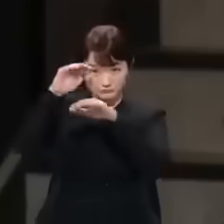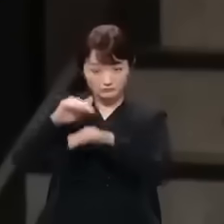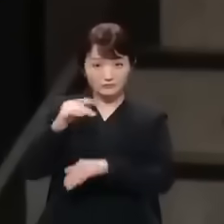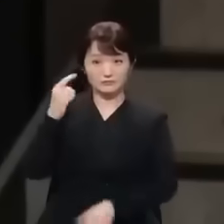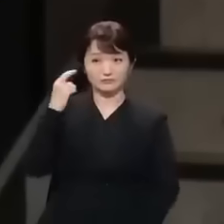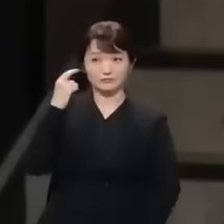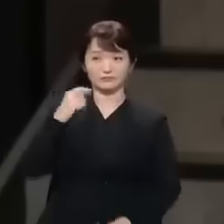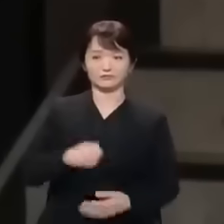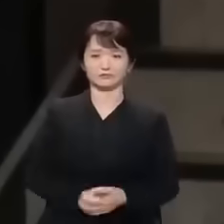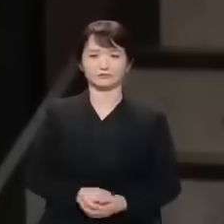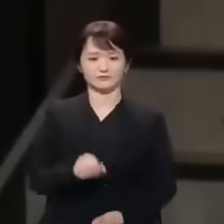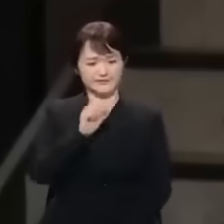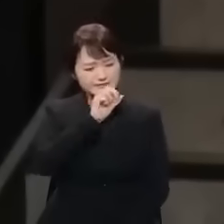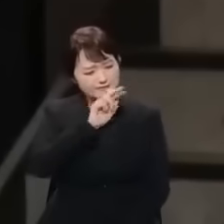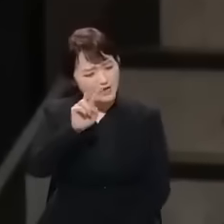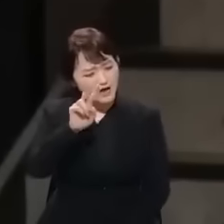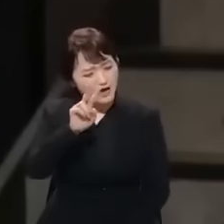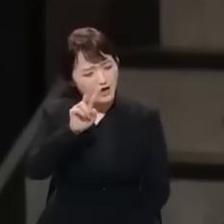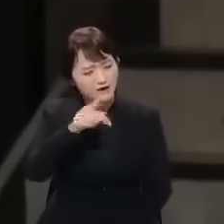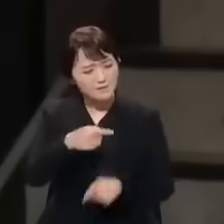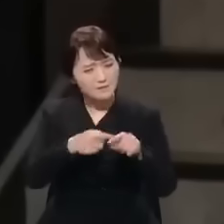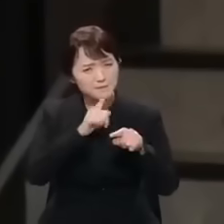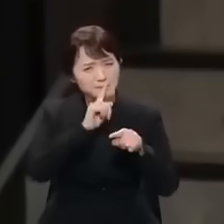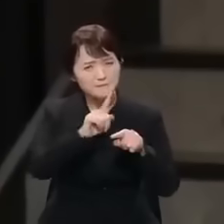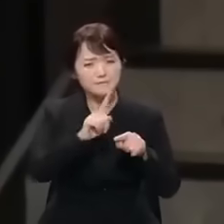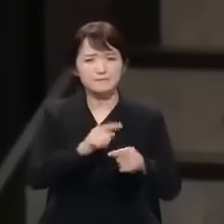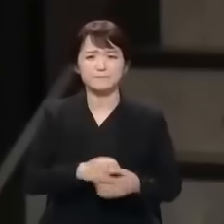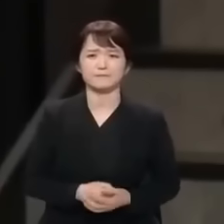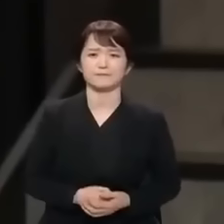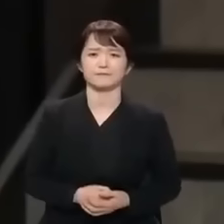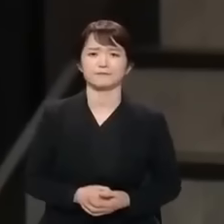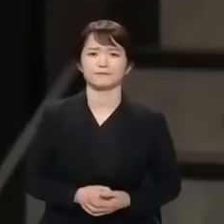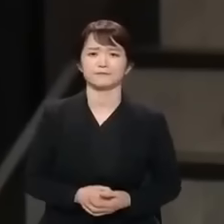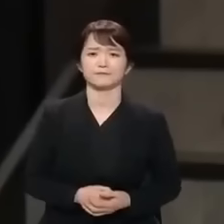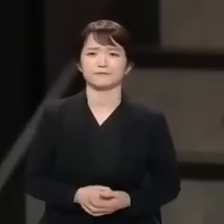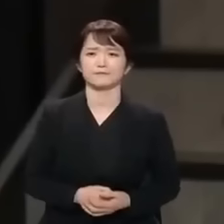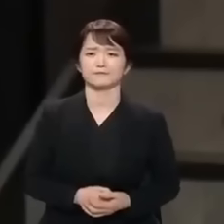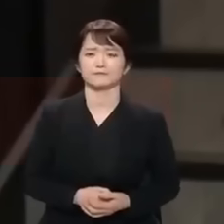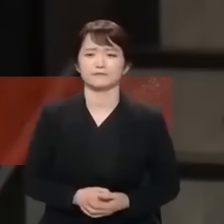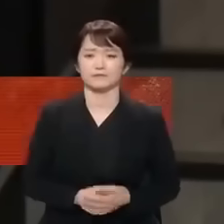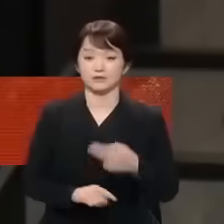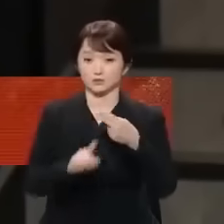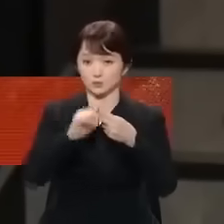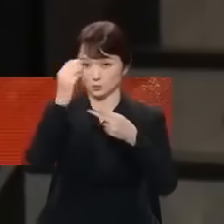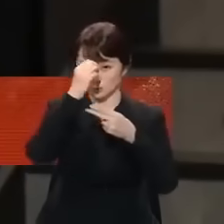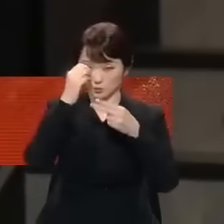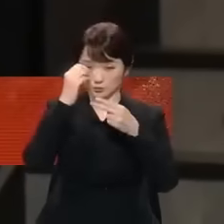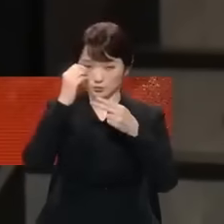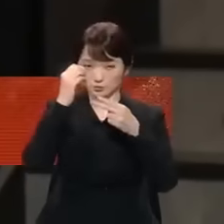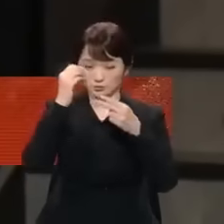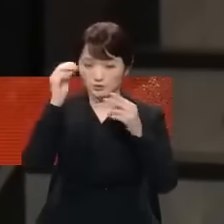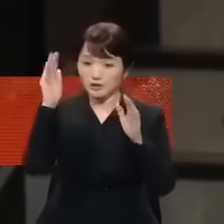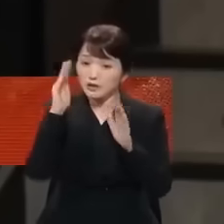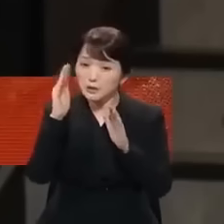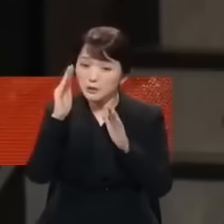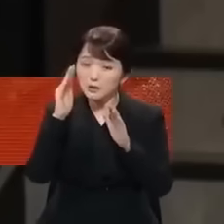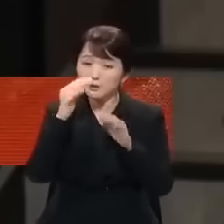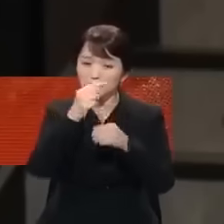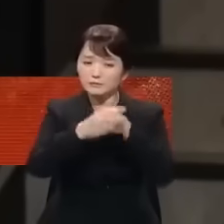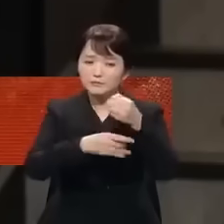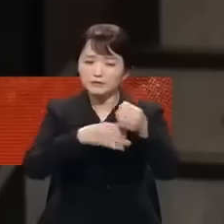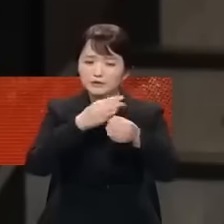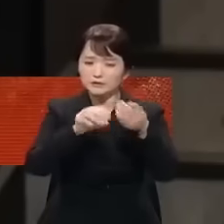야 뭐 반말에 또는 어떻게 보면은 뭐 이렇게 중고등학교 학생들이 몇 년 후배한테